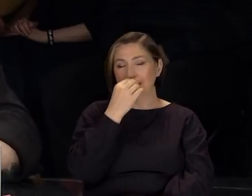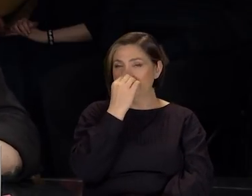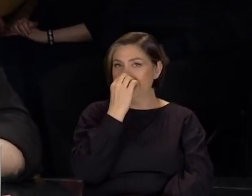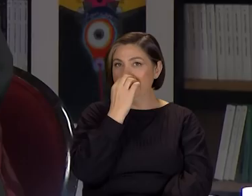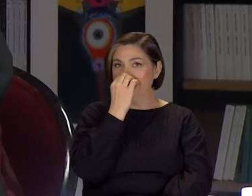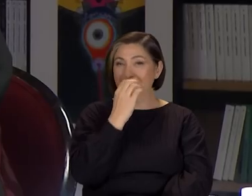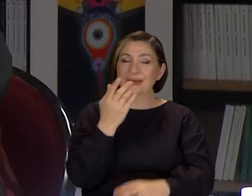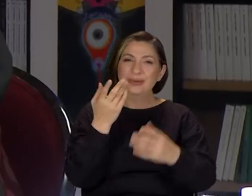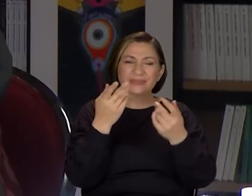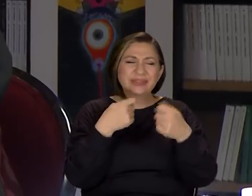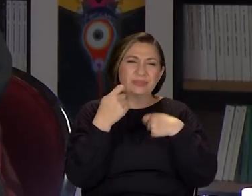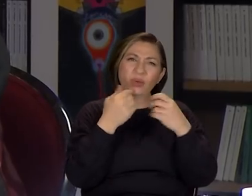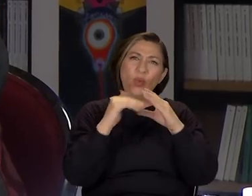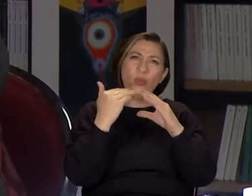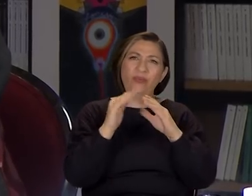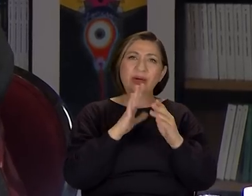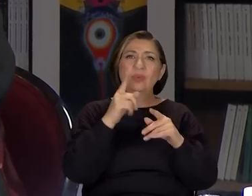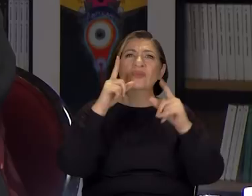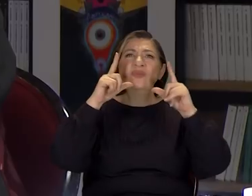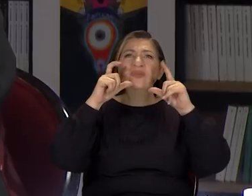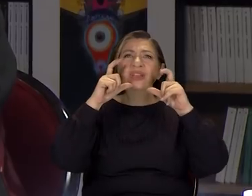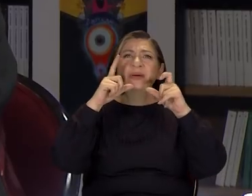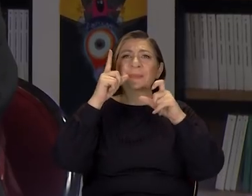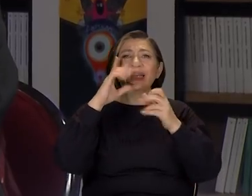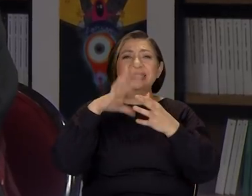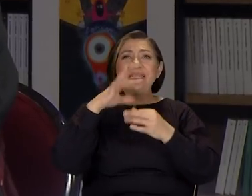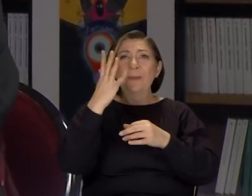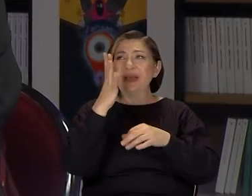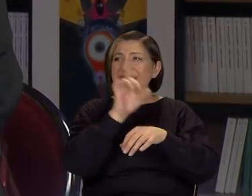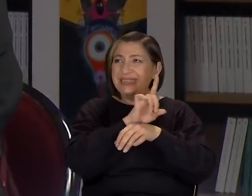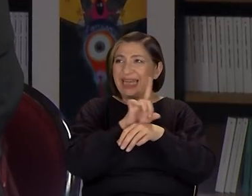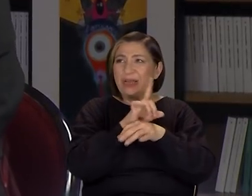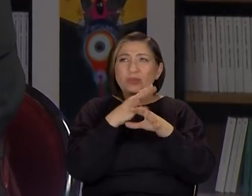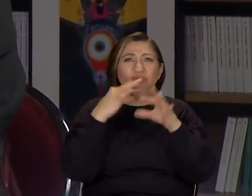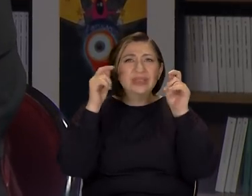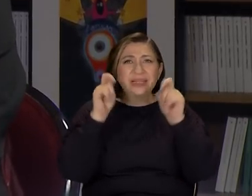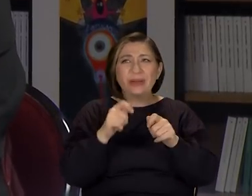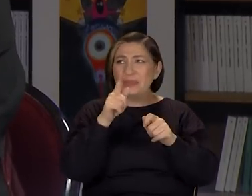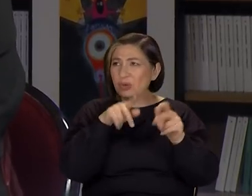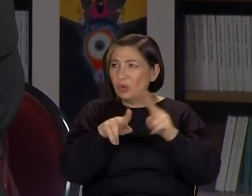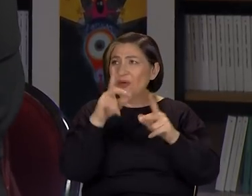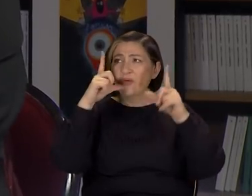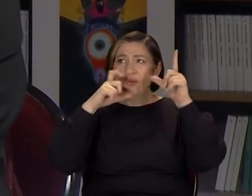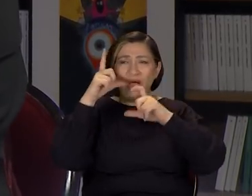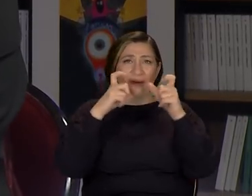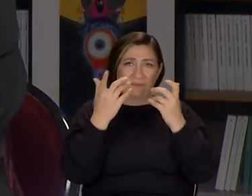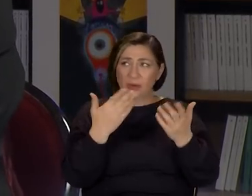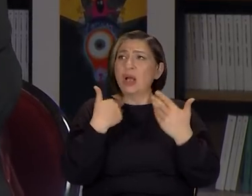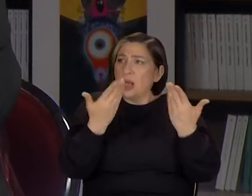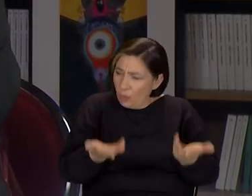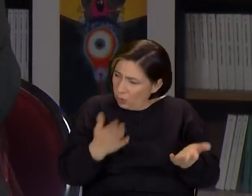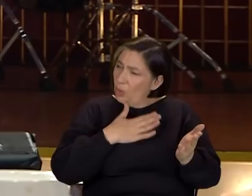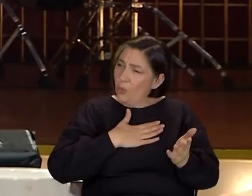işte ediyorum. Bilmem yani neler. Bu fotoğraf işini hani... Bir insanı 5 saniyede mutlu etmenin yollarından biri fotoğraf çektirmek, bunu kabul ediyorum.